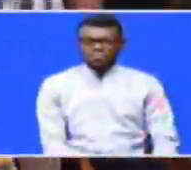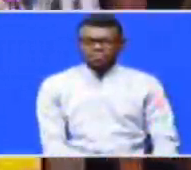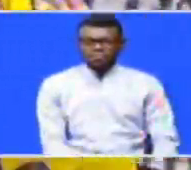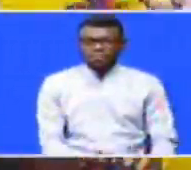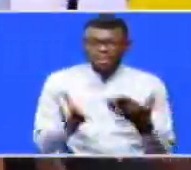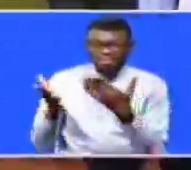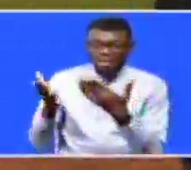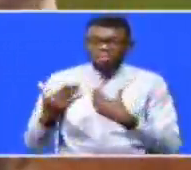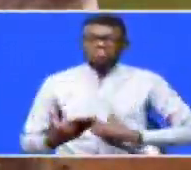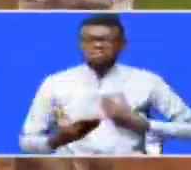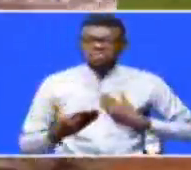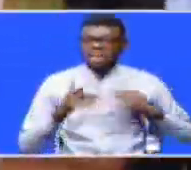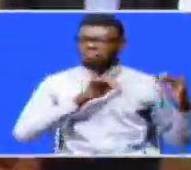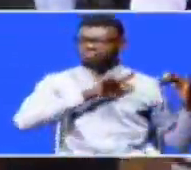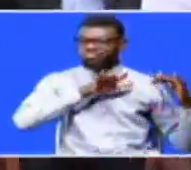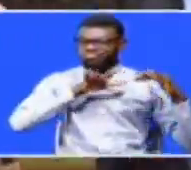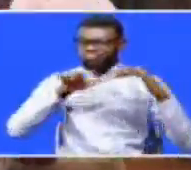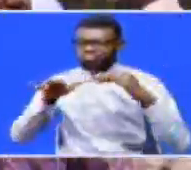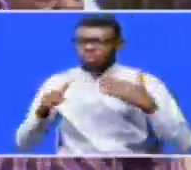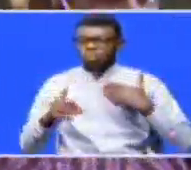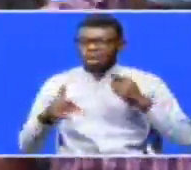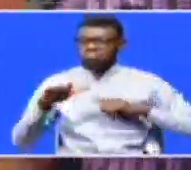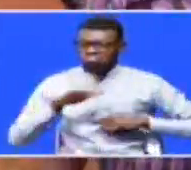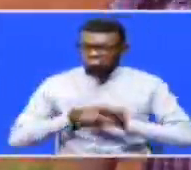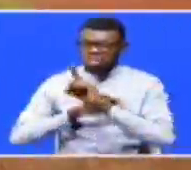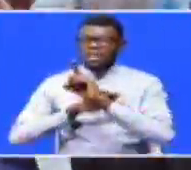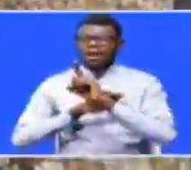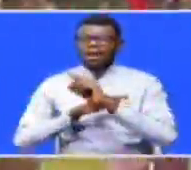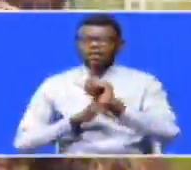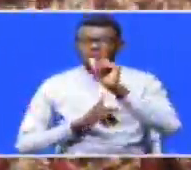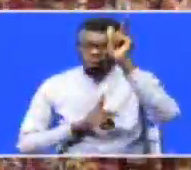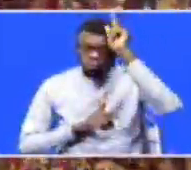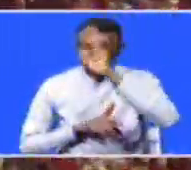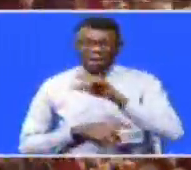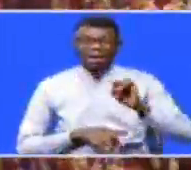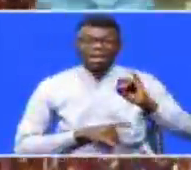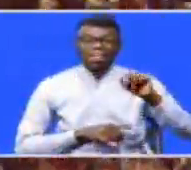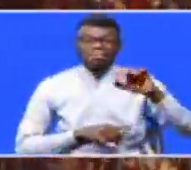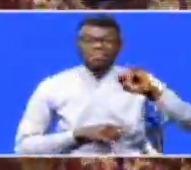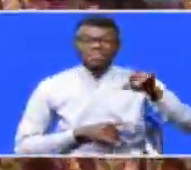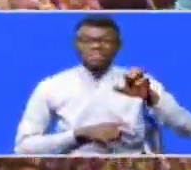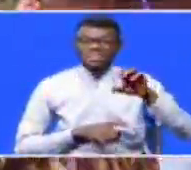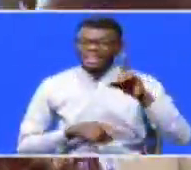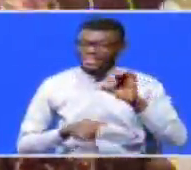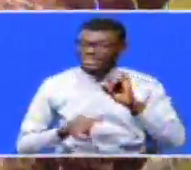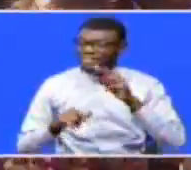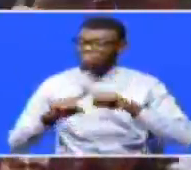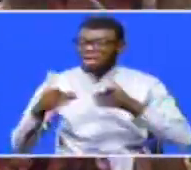Kulikuwa na wageni waliotaka kufika kwa mbunge wa Malava Injendi Malulu, lakini wakapata visiki.